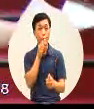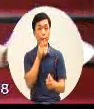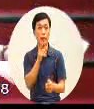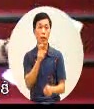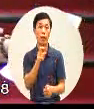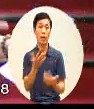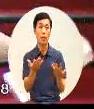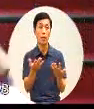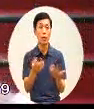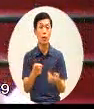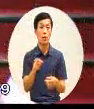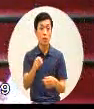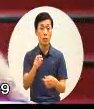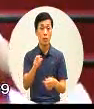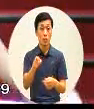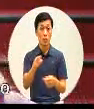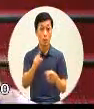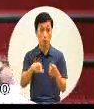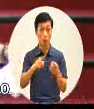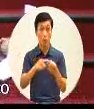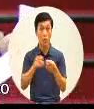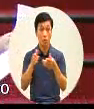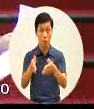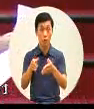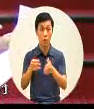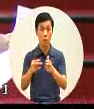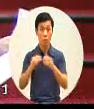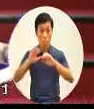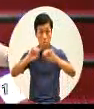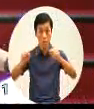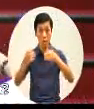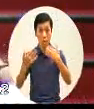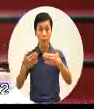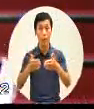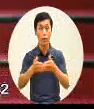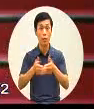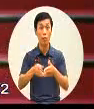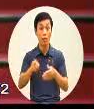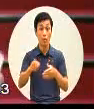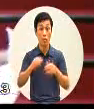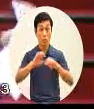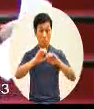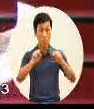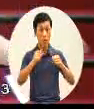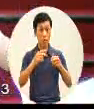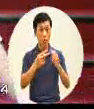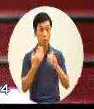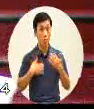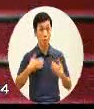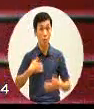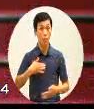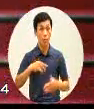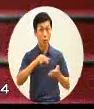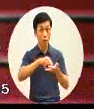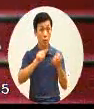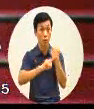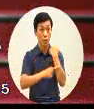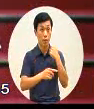些方面要求他们了解一下，更了解他精神立法的精神之后，再来谈这